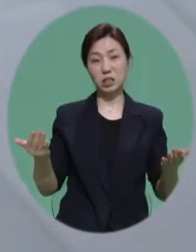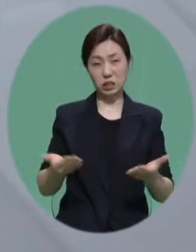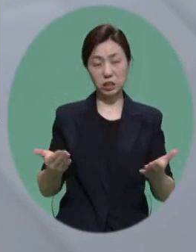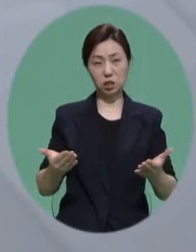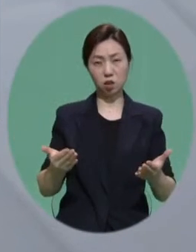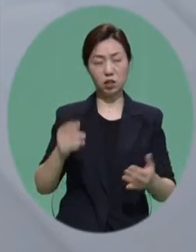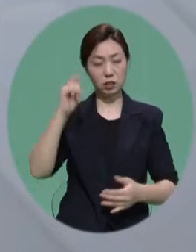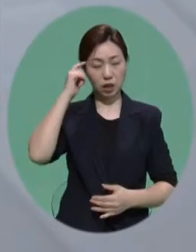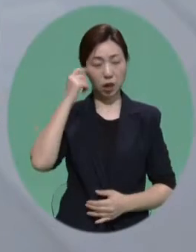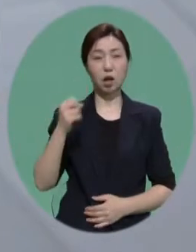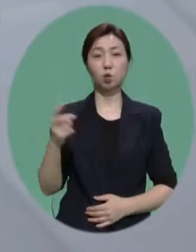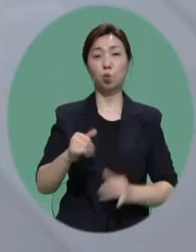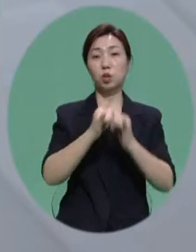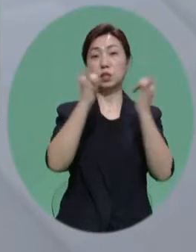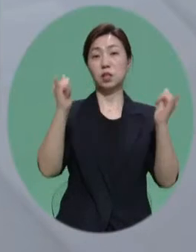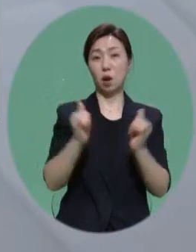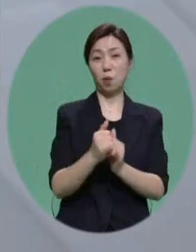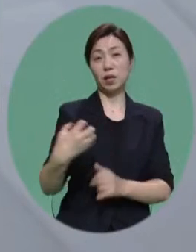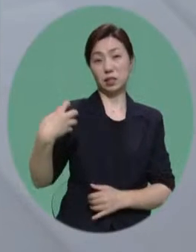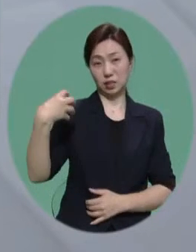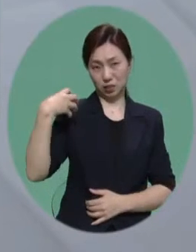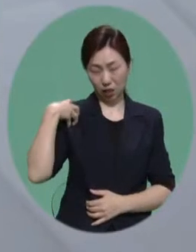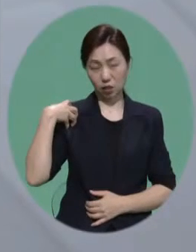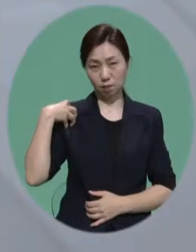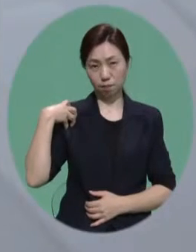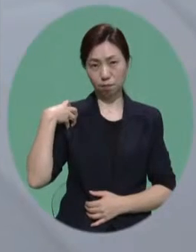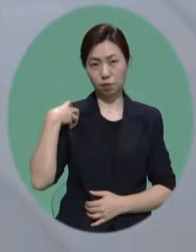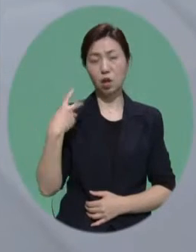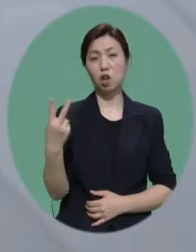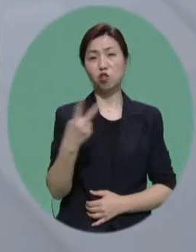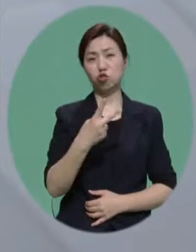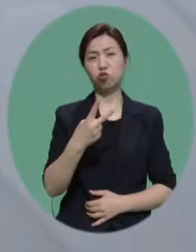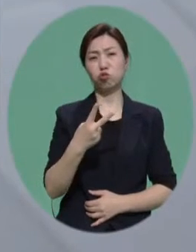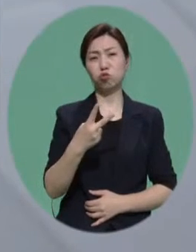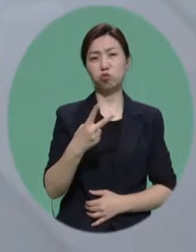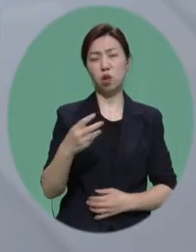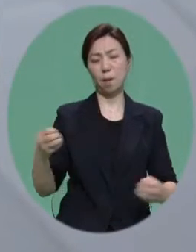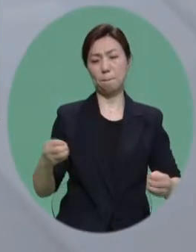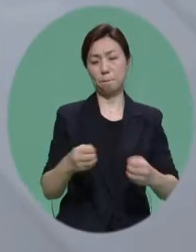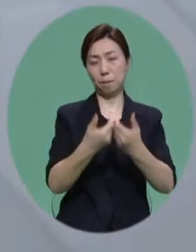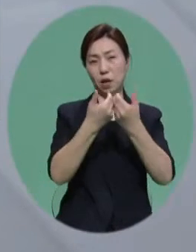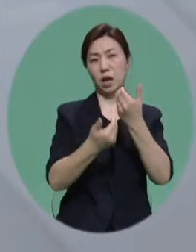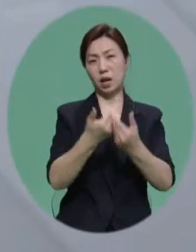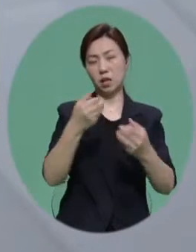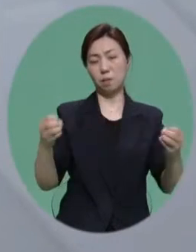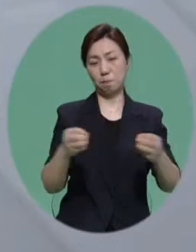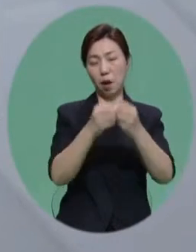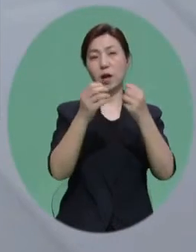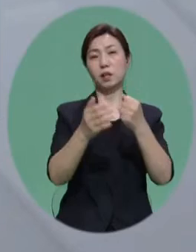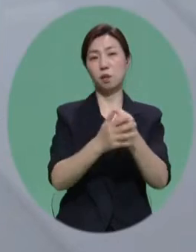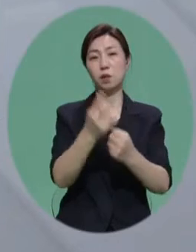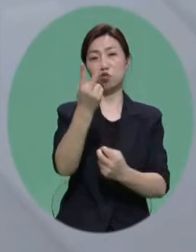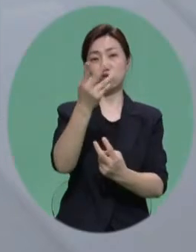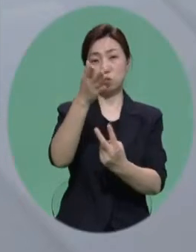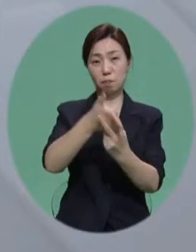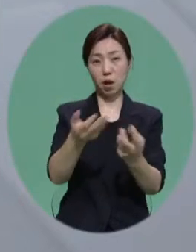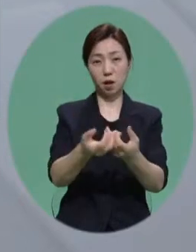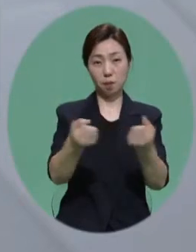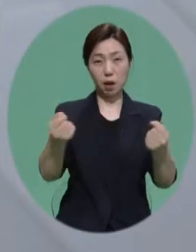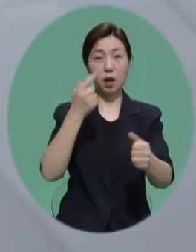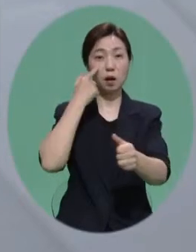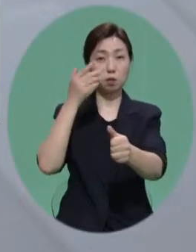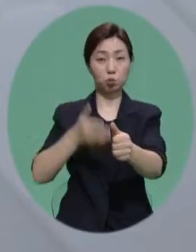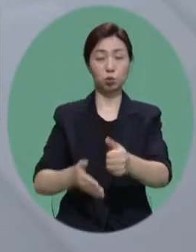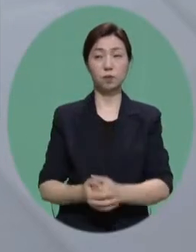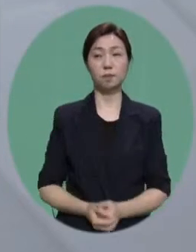다음에 이 사회적 책임 이 똑같이 충돌하는 문제니까 좀 분리해서 말씀하셔서 주시면 좋겠습니다 써 여성들이